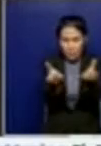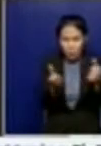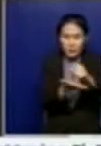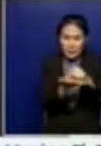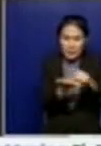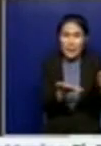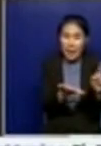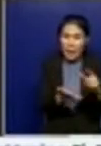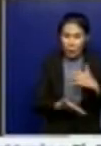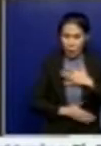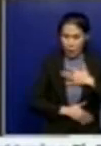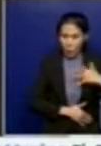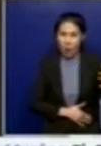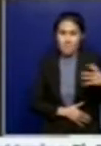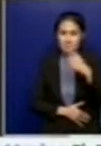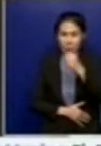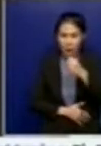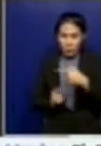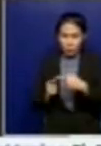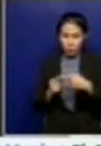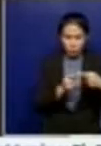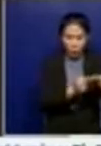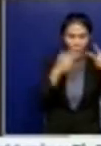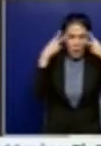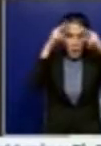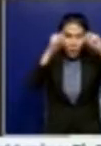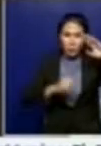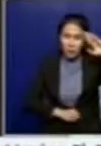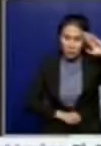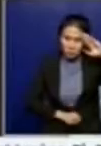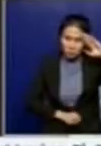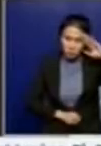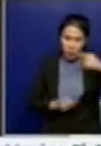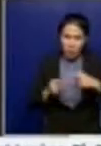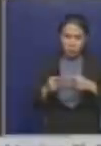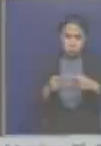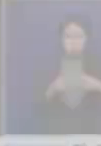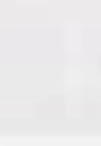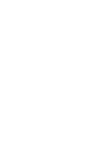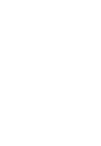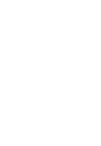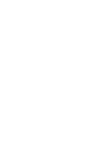พื่อให้ตนเองสืบทอดอำนาจให้เป็นนายกรัฐมนตรีต่อไปได้อีกยาวนานนะครับ